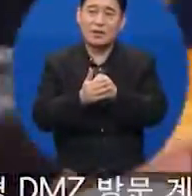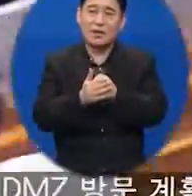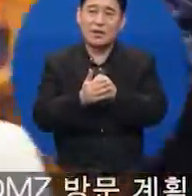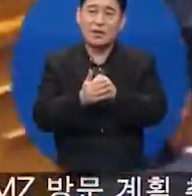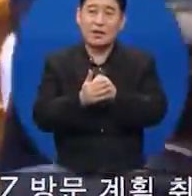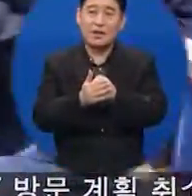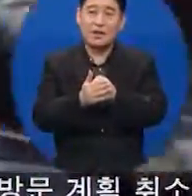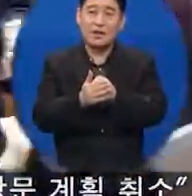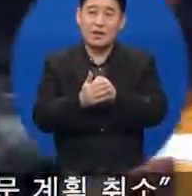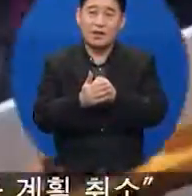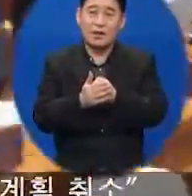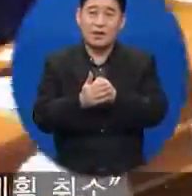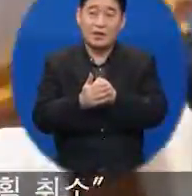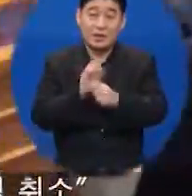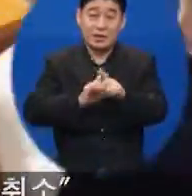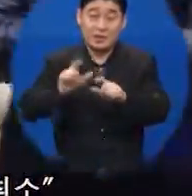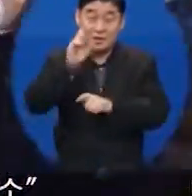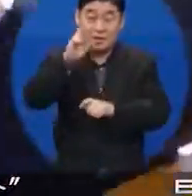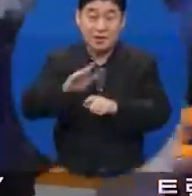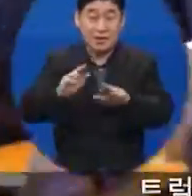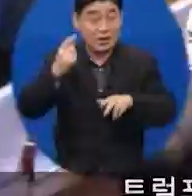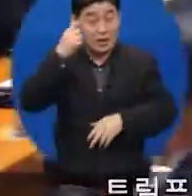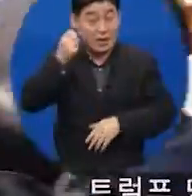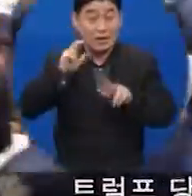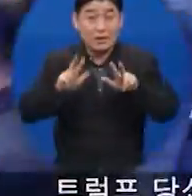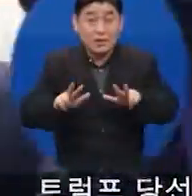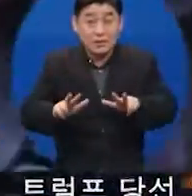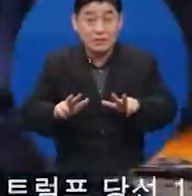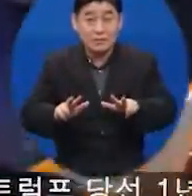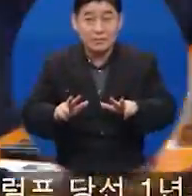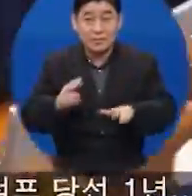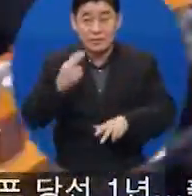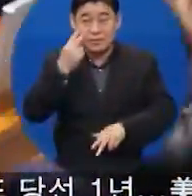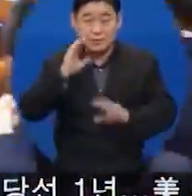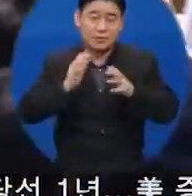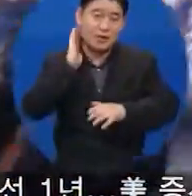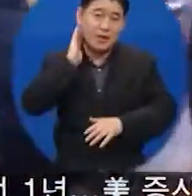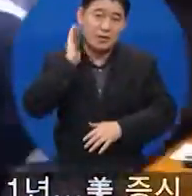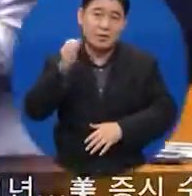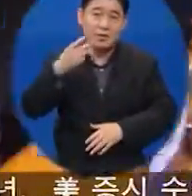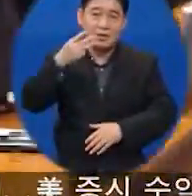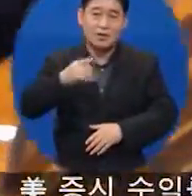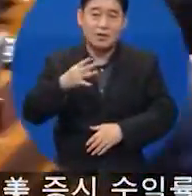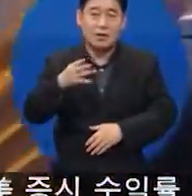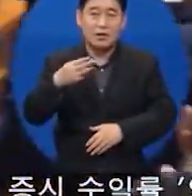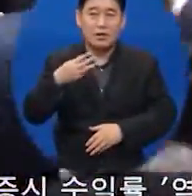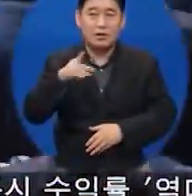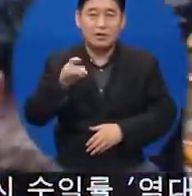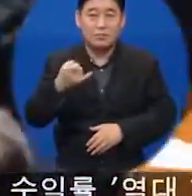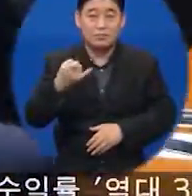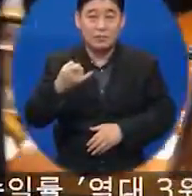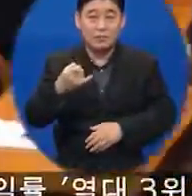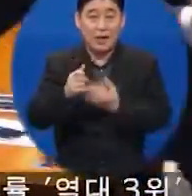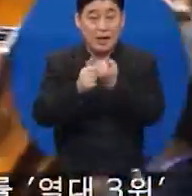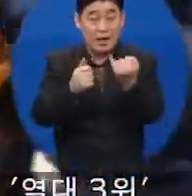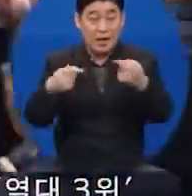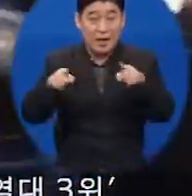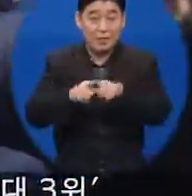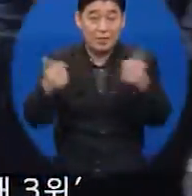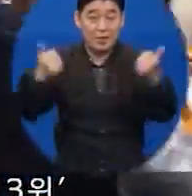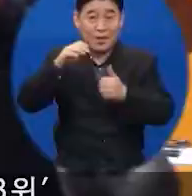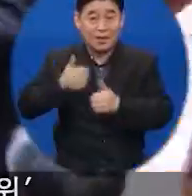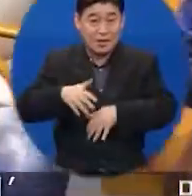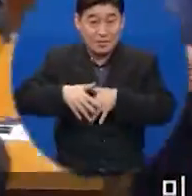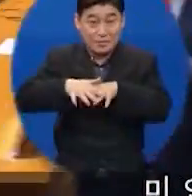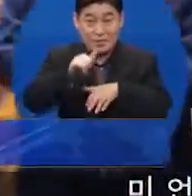트럼프 대통령은 국회 연설에 앞서 국회의장 접견실에서 정세균 의장을 비롯한 여야 대표들과 환담을 가졌습니다.